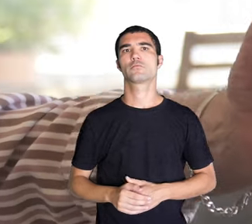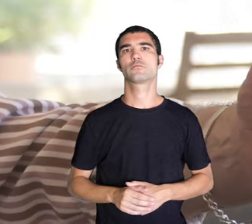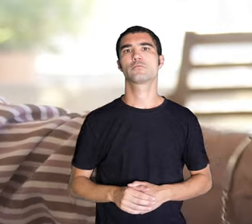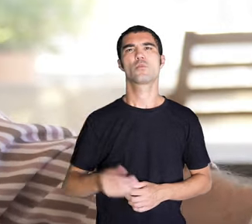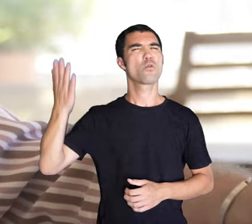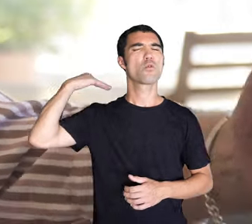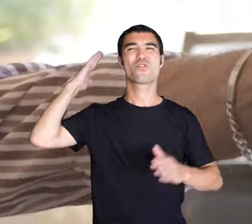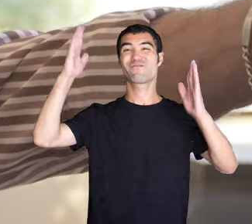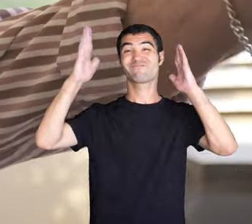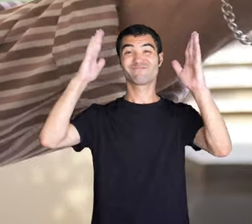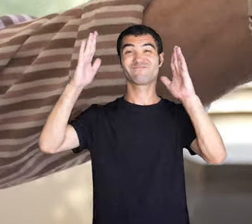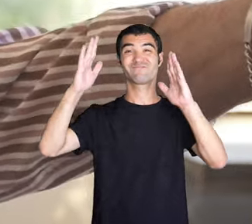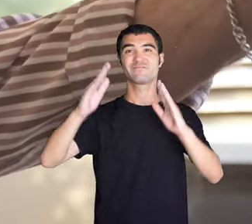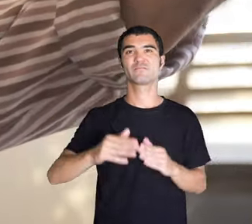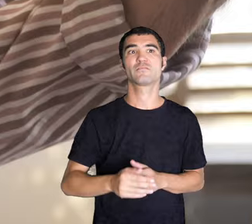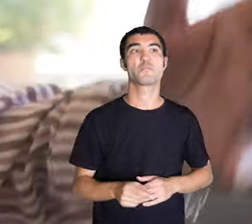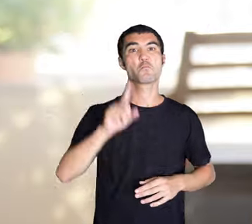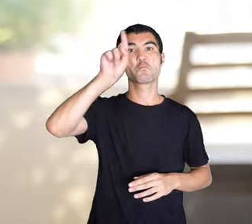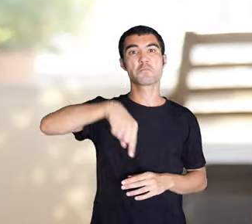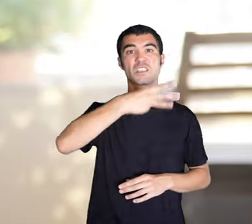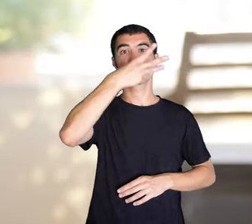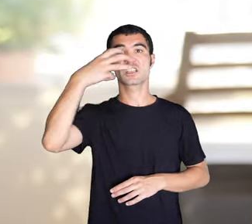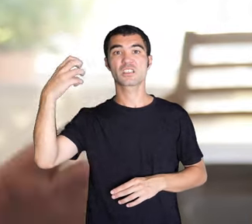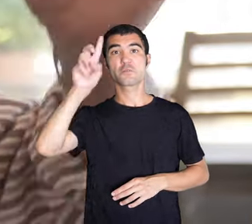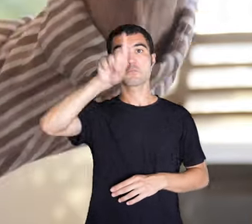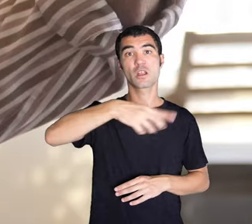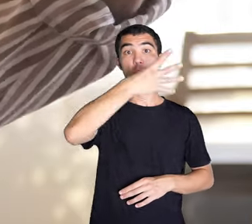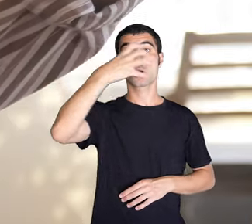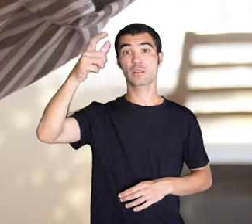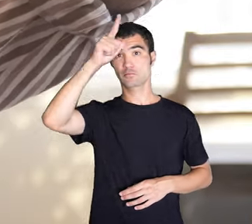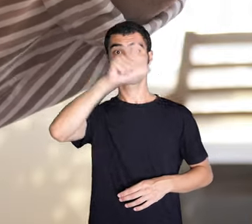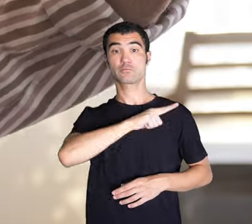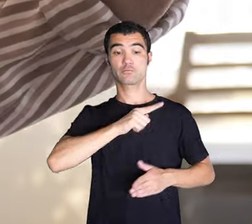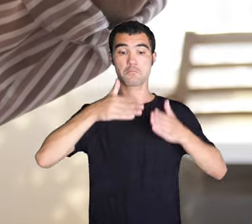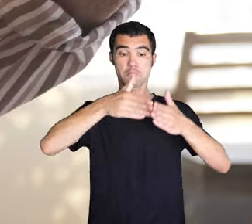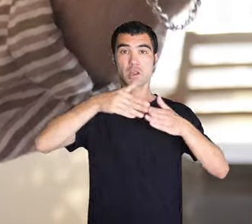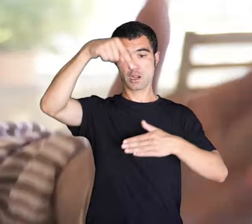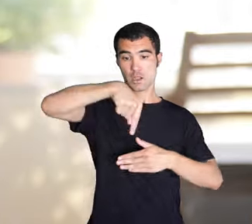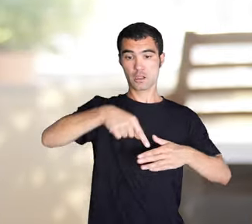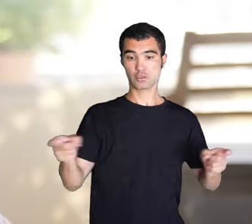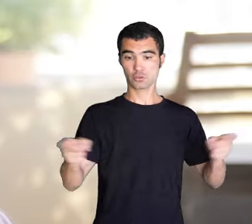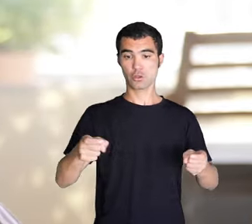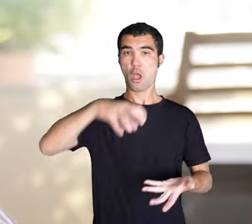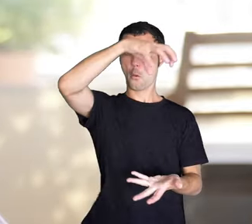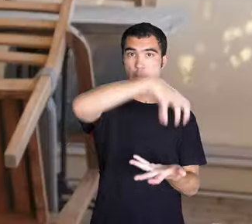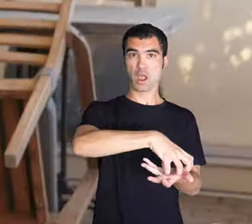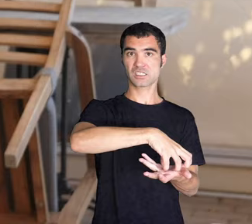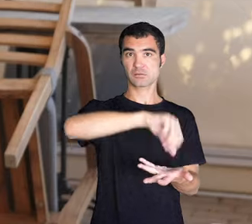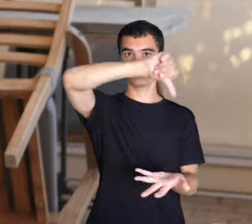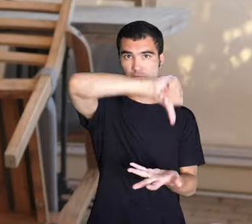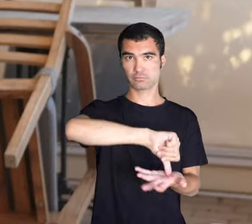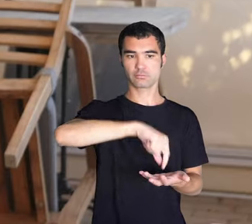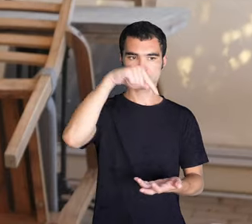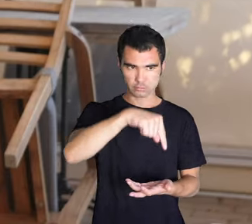un temps, hi havia també 1.300 o 1.400 marinos aquí a la base. I